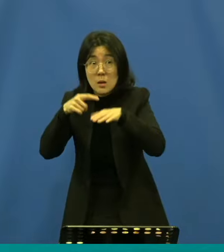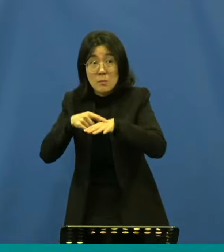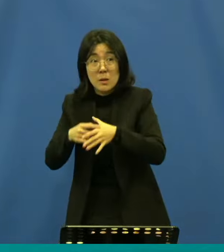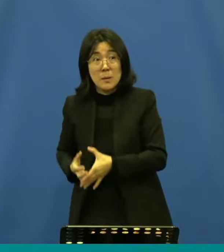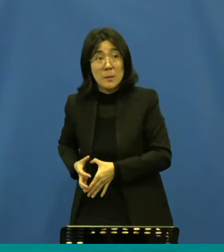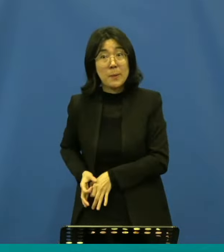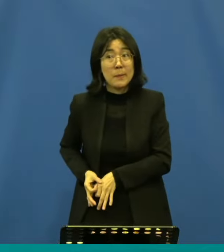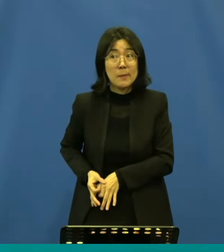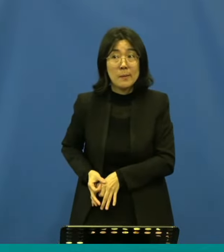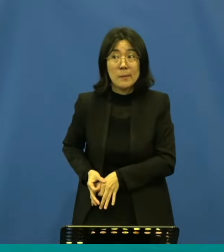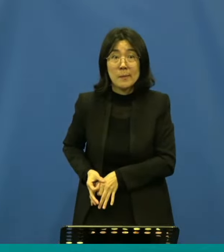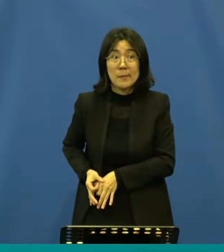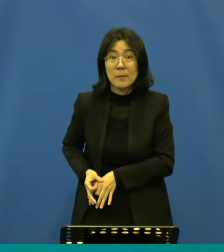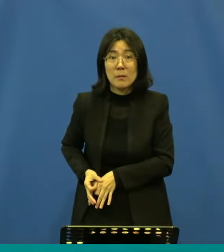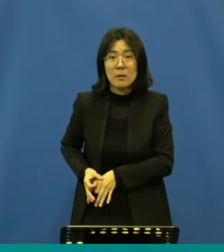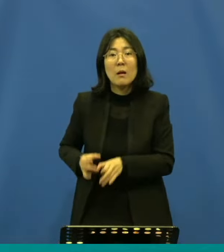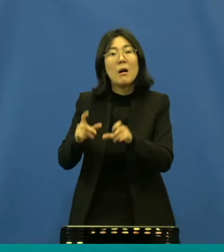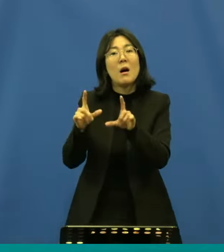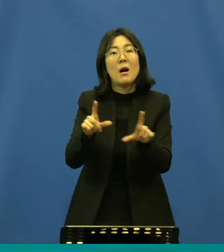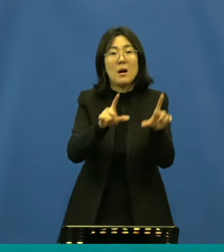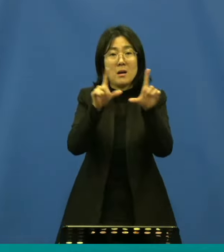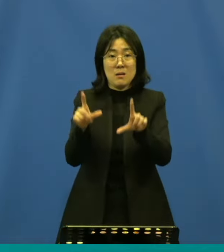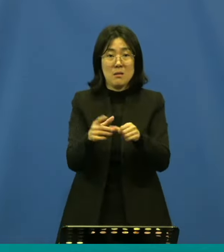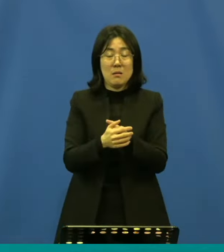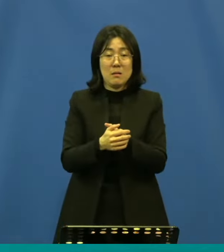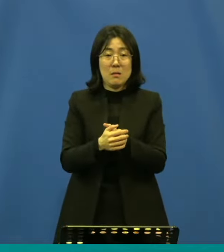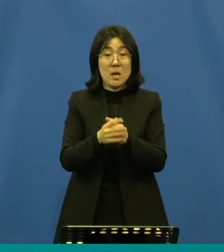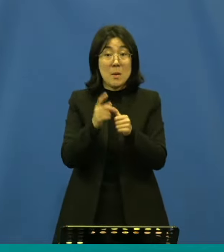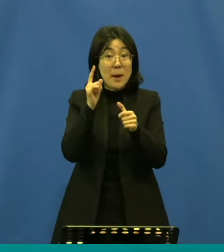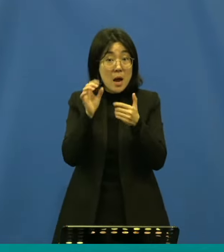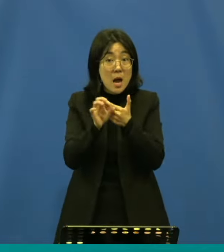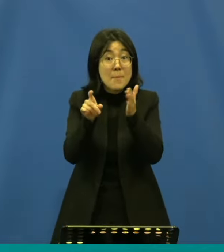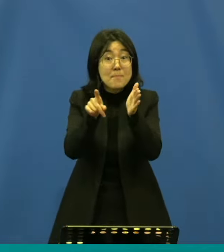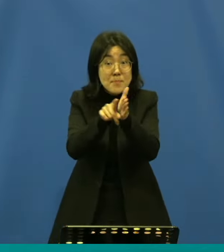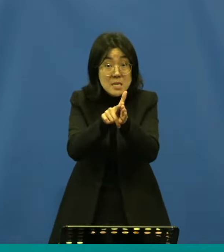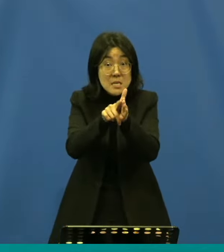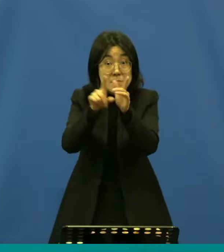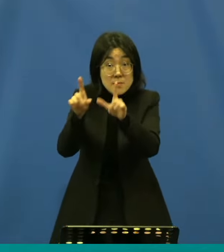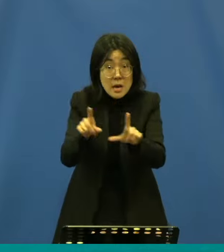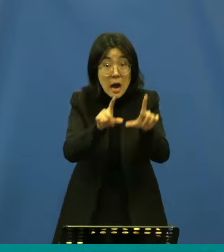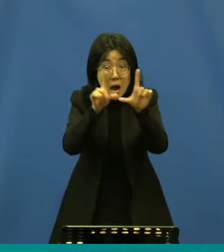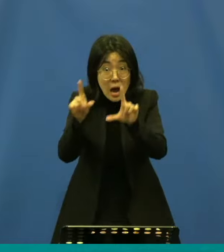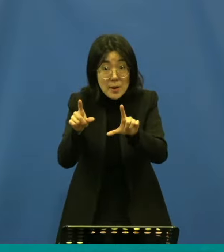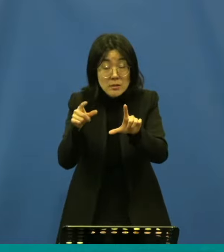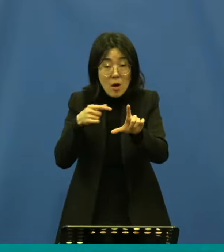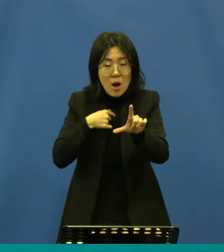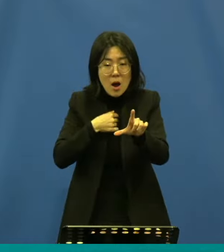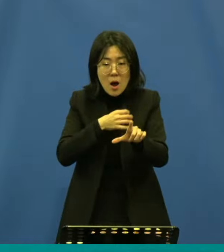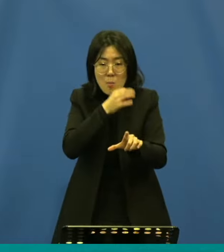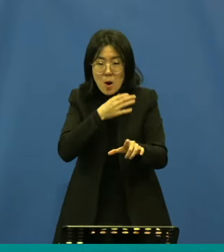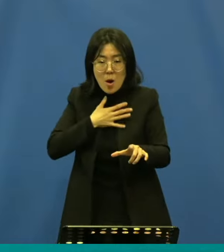여기 열등감에 심하게 빠지면 자기라는 세계 안에 갇혀서 빠져나오지 못하는 거죠.